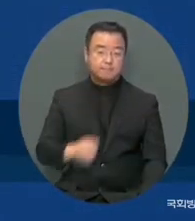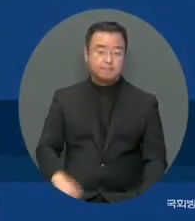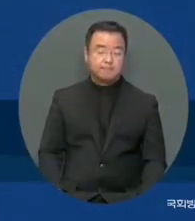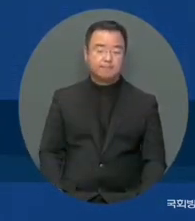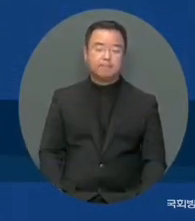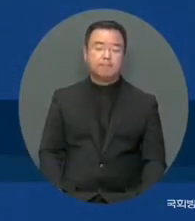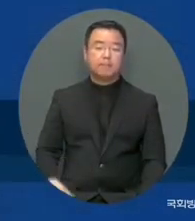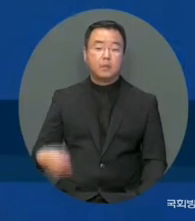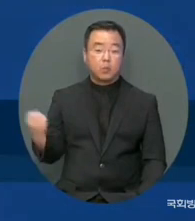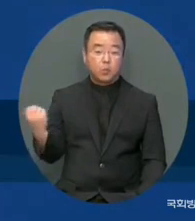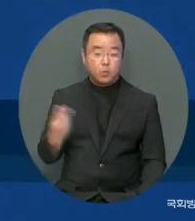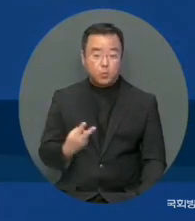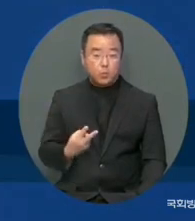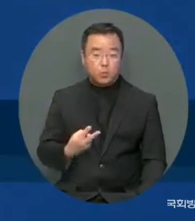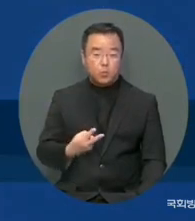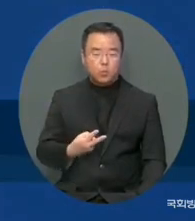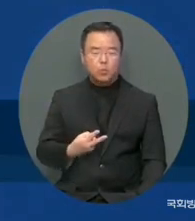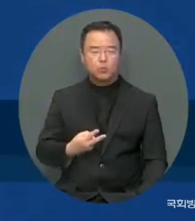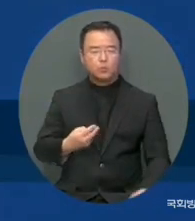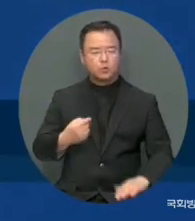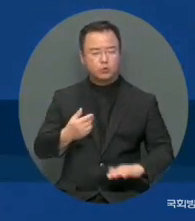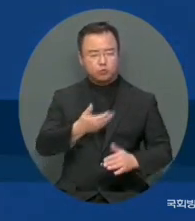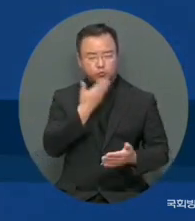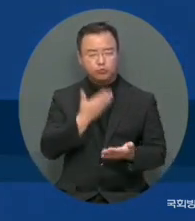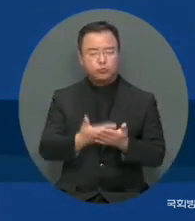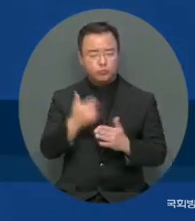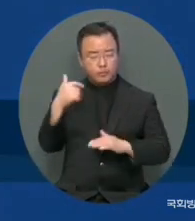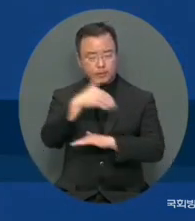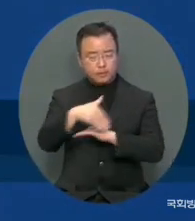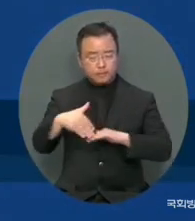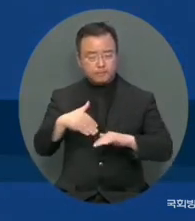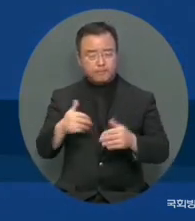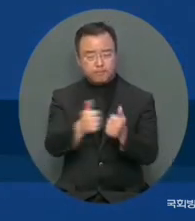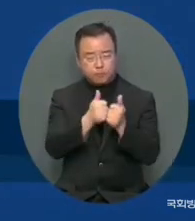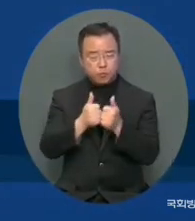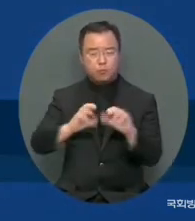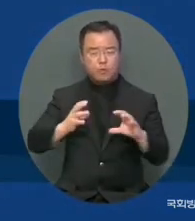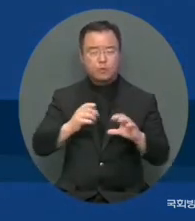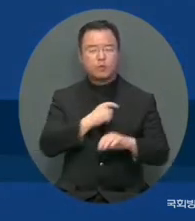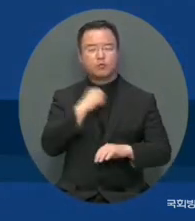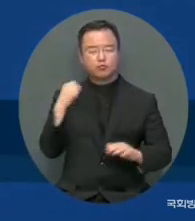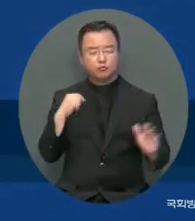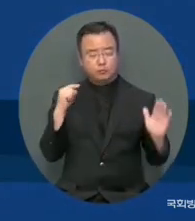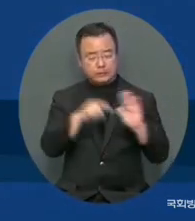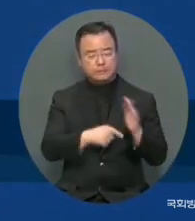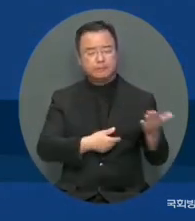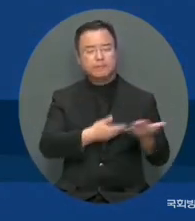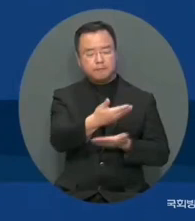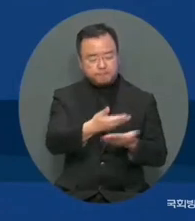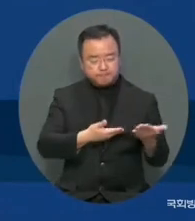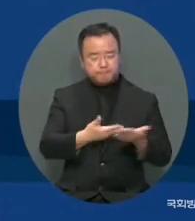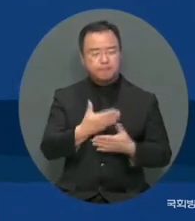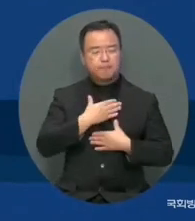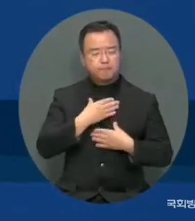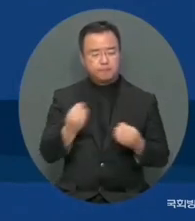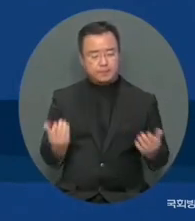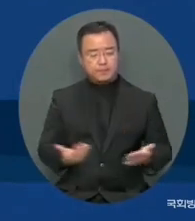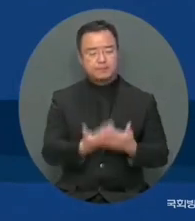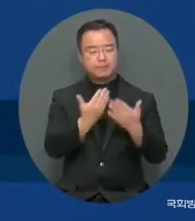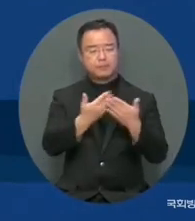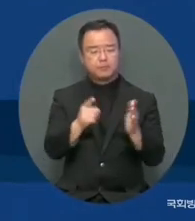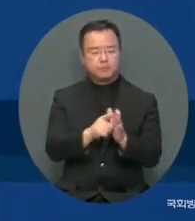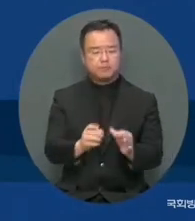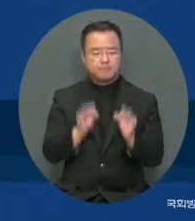특히 전략적 협력 동반자 관계인 중국을 방문해서 양국 관계의 안정적 발전을 위해